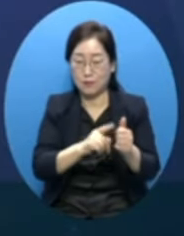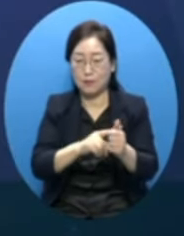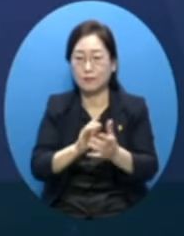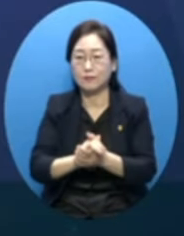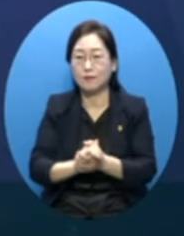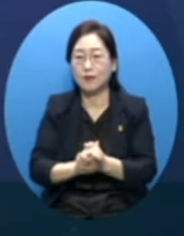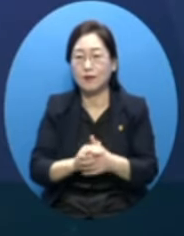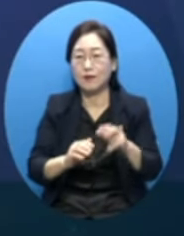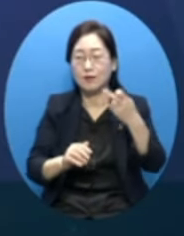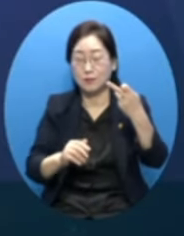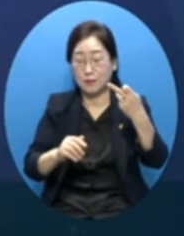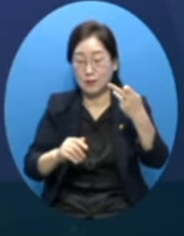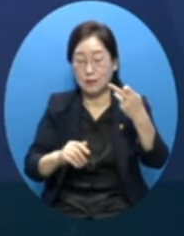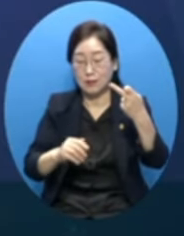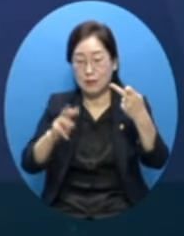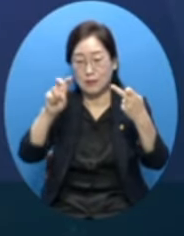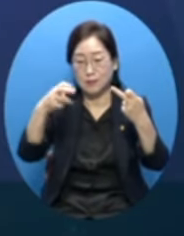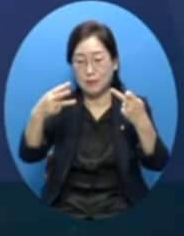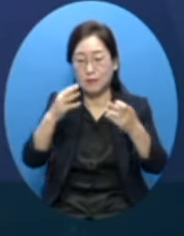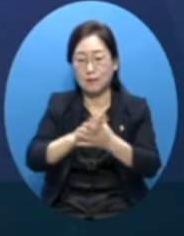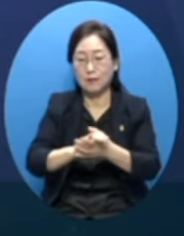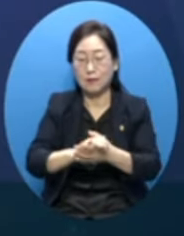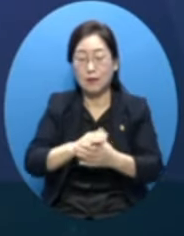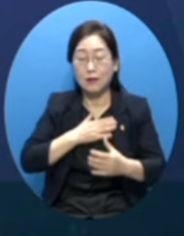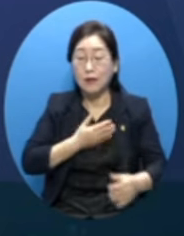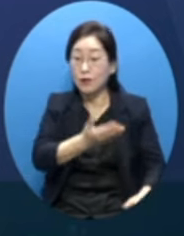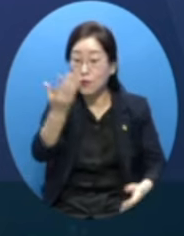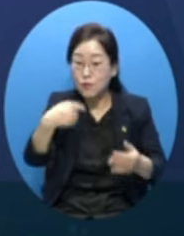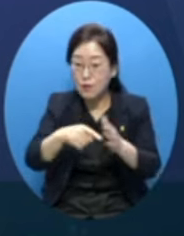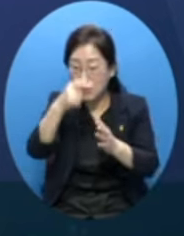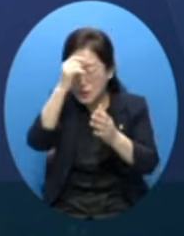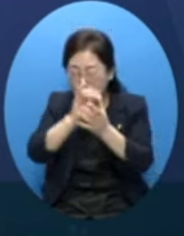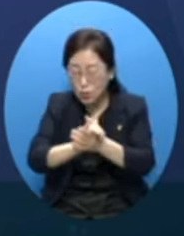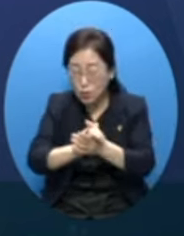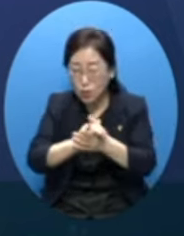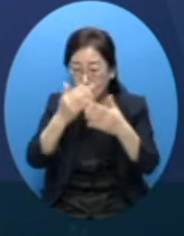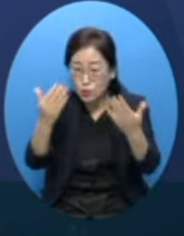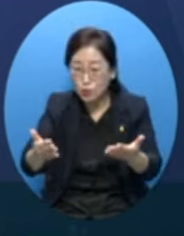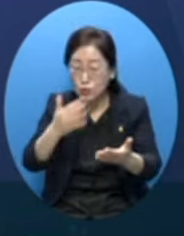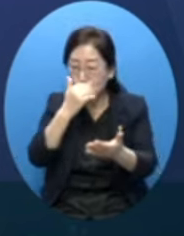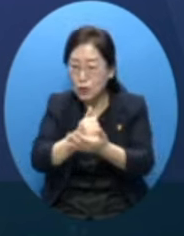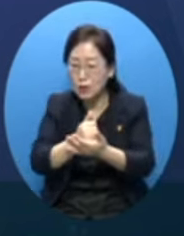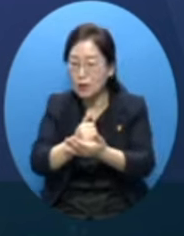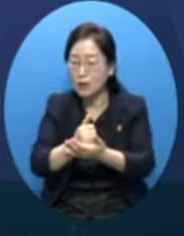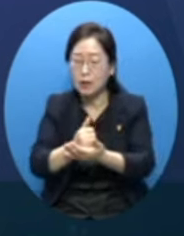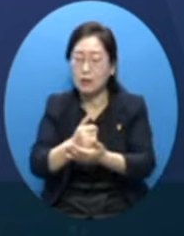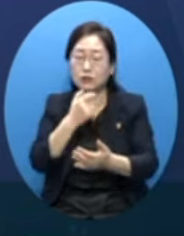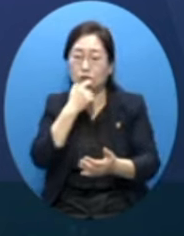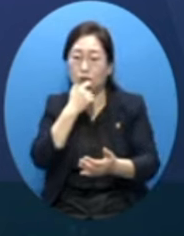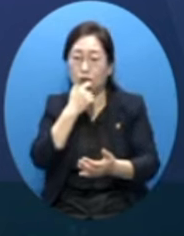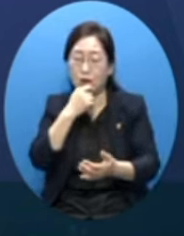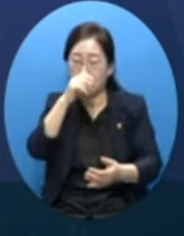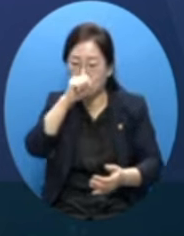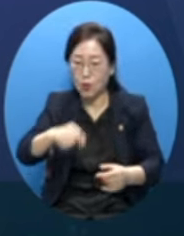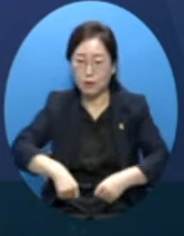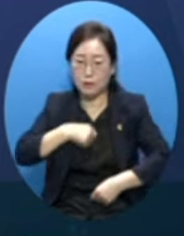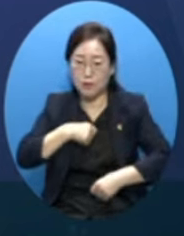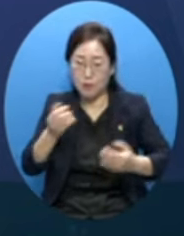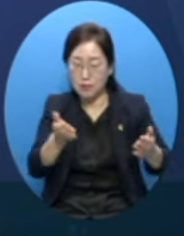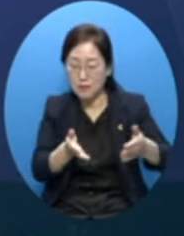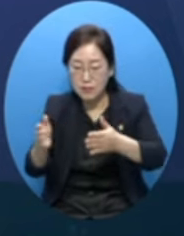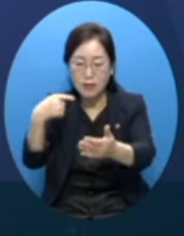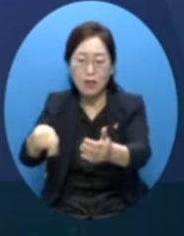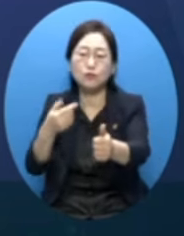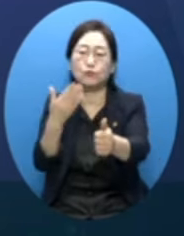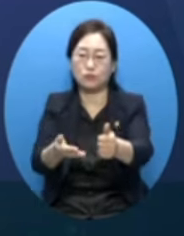나는 너희를 위하여 기도하기를 쉬는 죄를 야훼 앞에 결단코 범하지 아니하고 선하고 의로운 길을 너희에게 가르칠